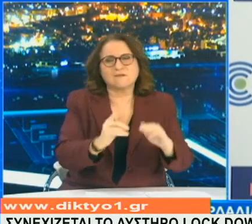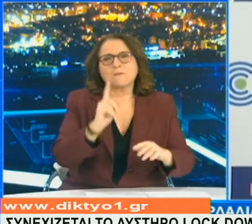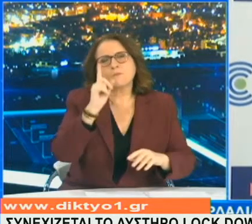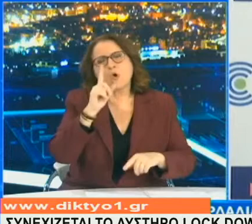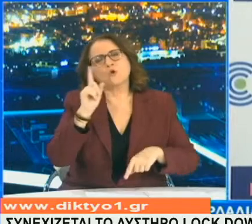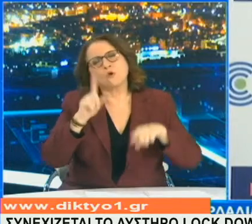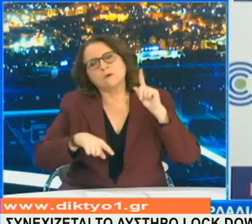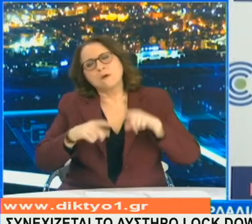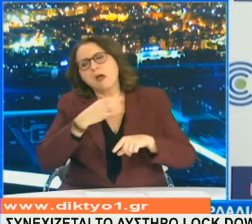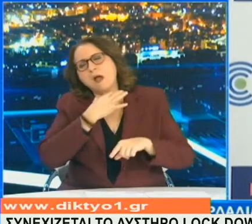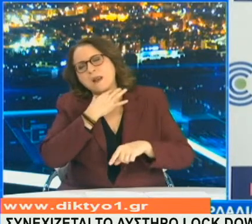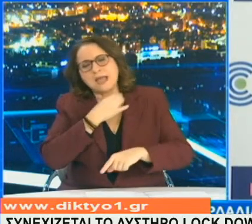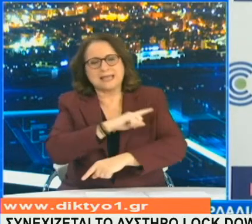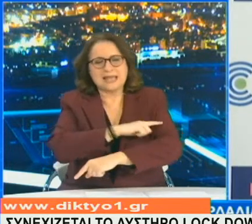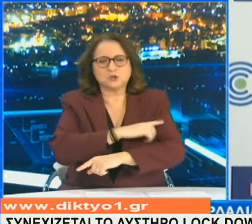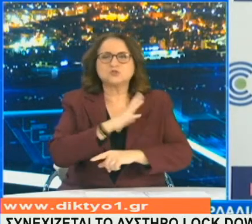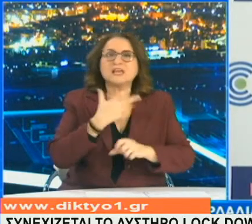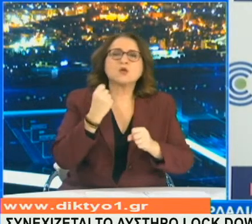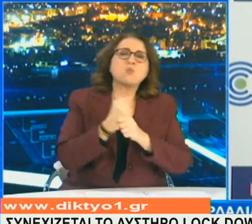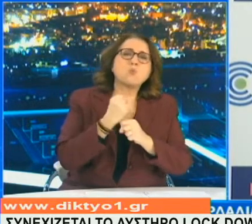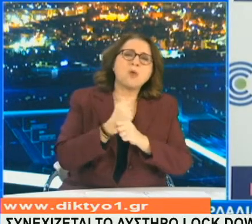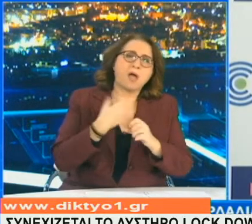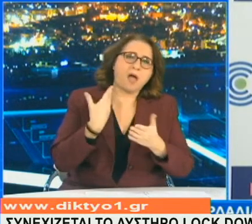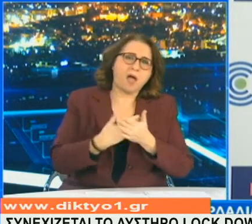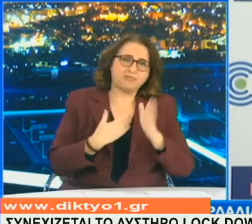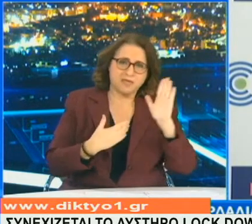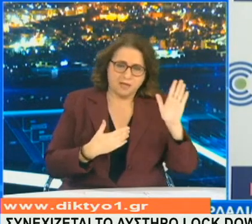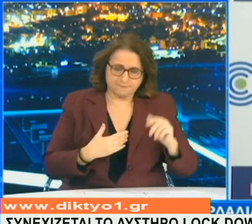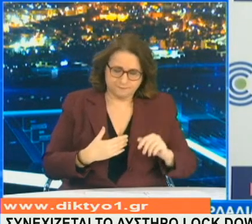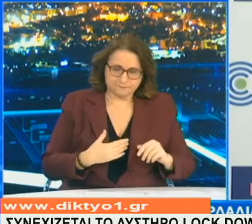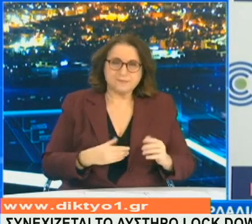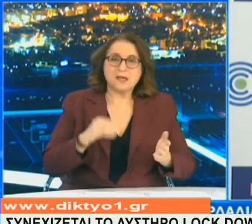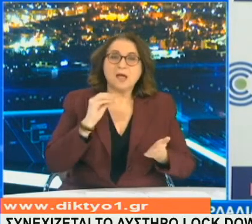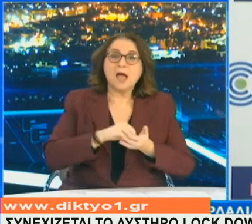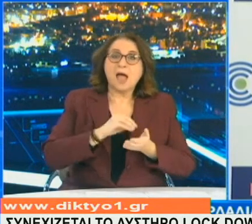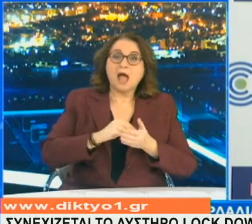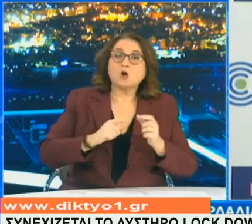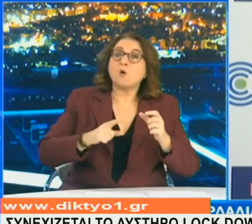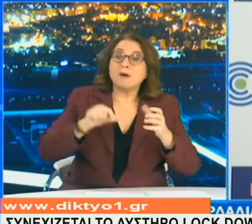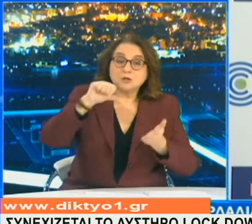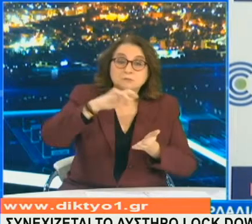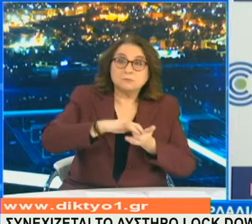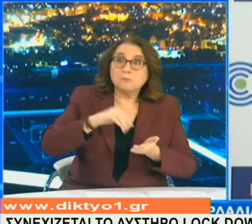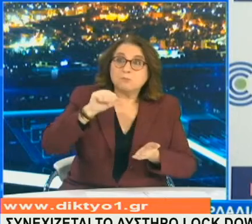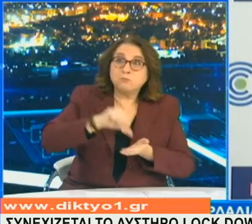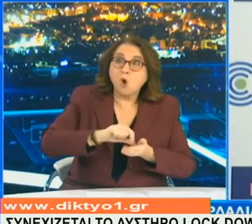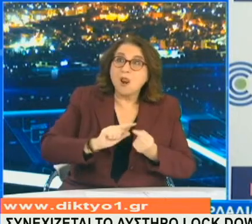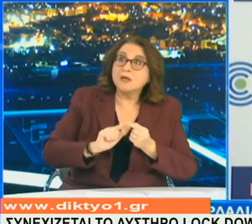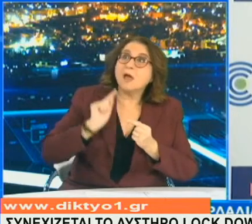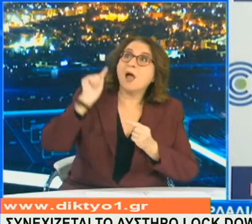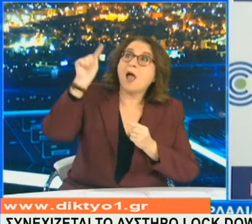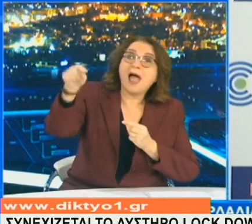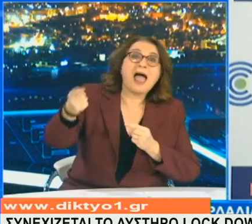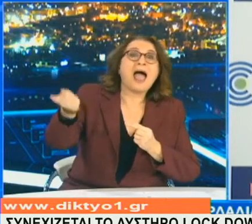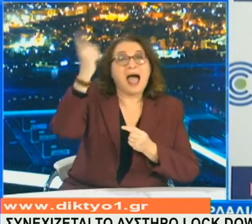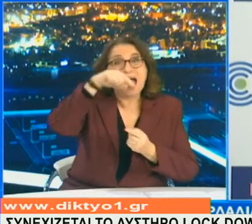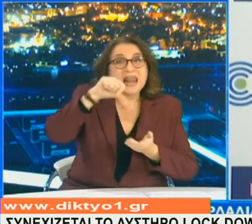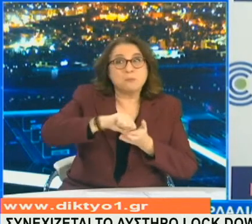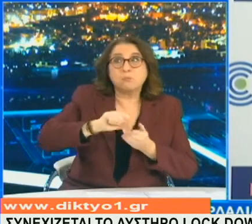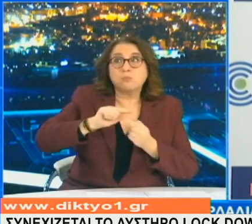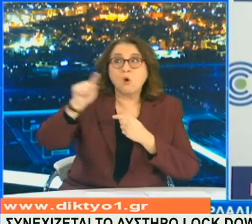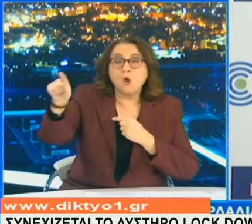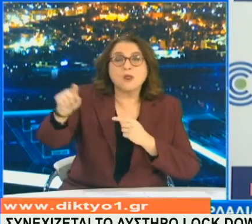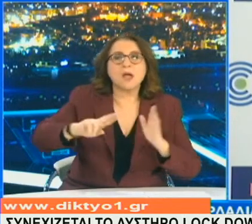ισχύουν. Επίσης διατηρείται η απαγόρευση υπερτοπικών μετακινήσεων. Κανείς δεν μπορεί να μετακινηθεί από